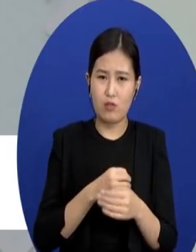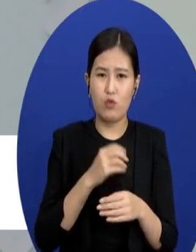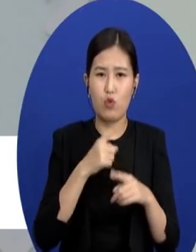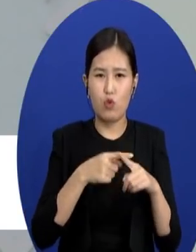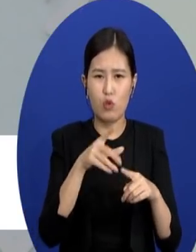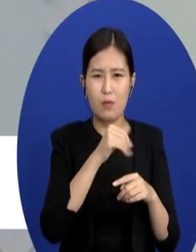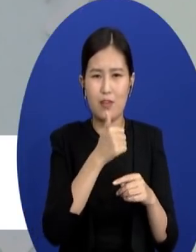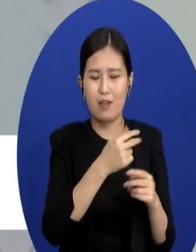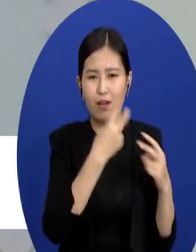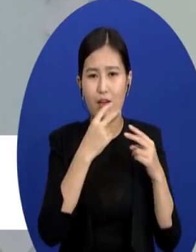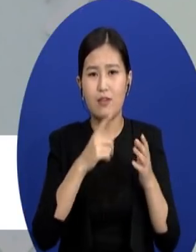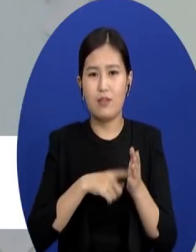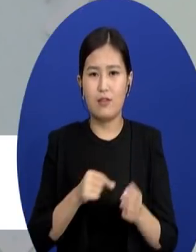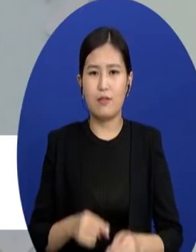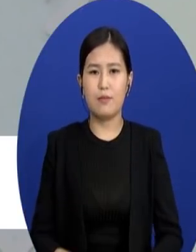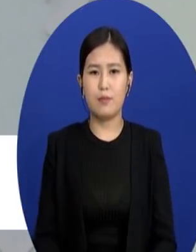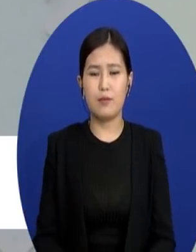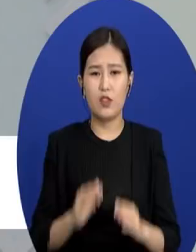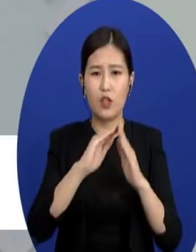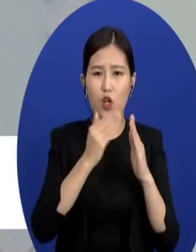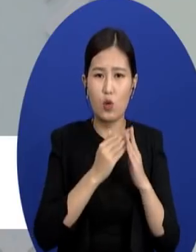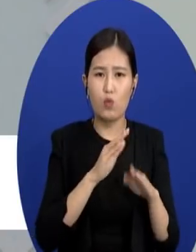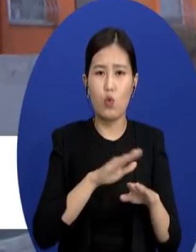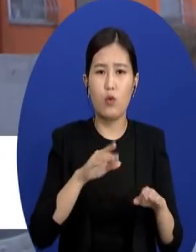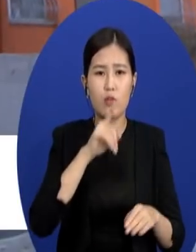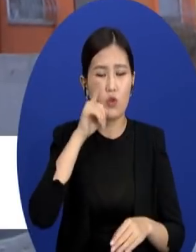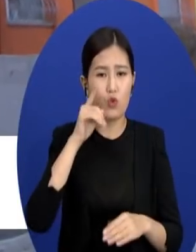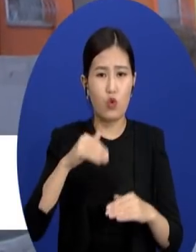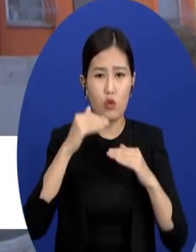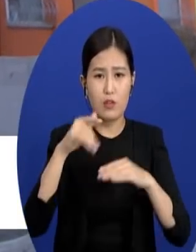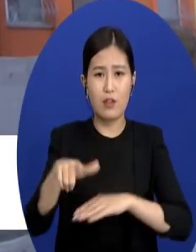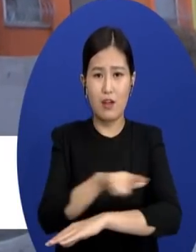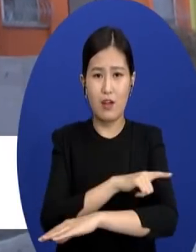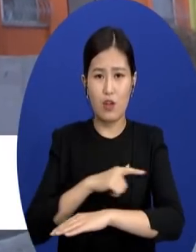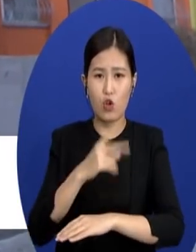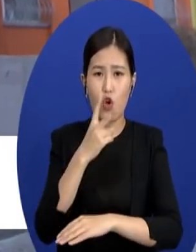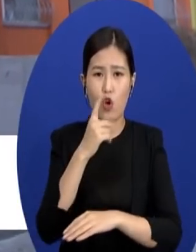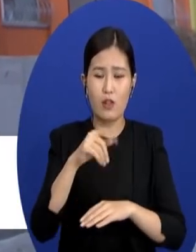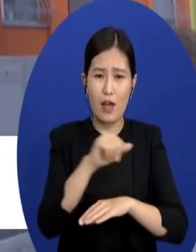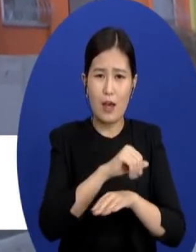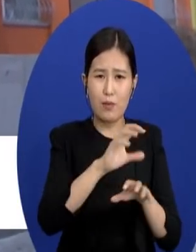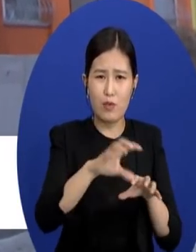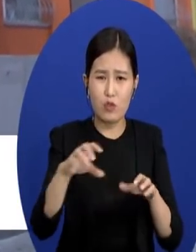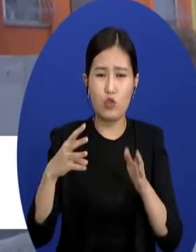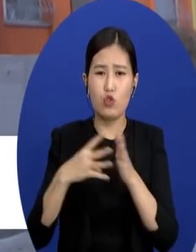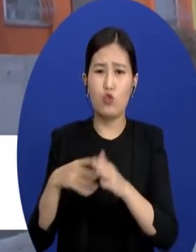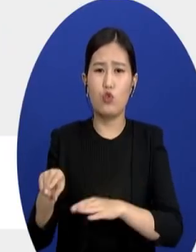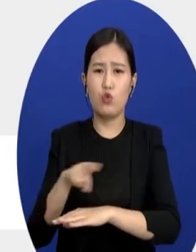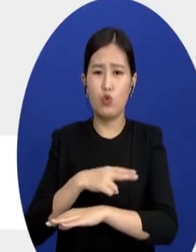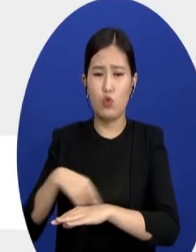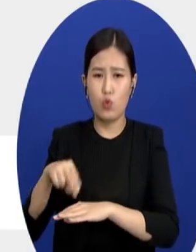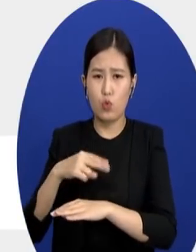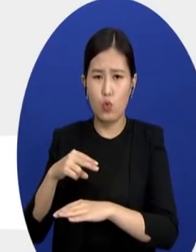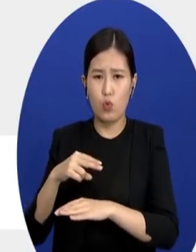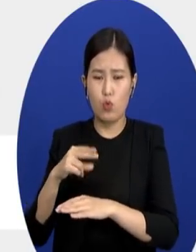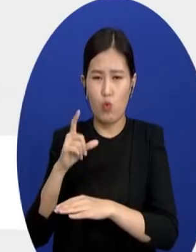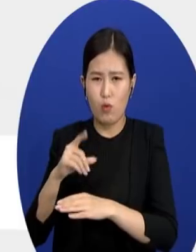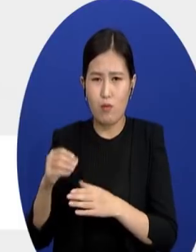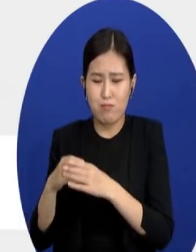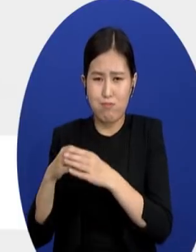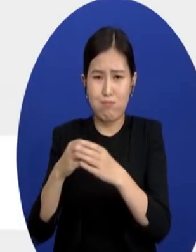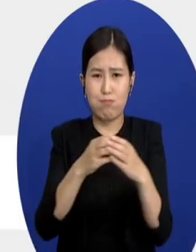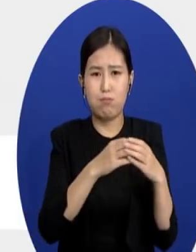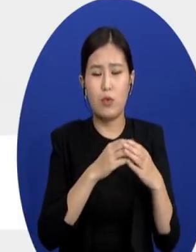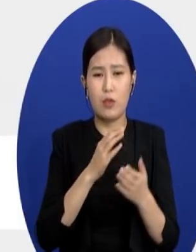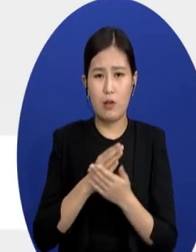шаардлагатай. Гэр бүл хүүхэд залуучуудын хөгжлийн газраас 21 аймаг 9 дүүрэгт мэрэгжлийн анги байгуулан ажиллаж байна. Хүүхдийн тосломжийн